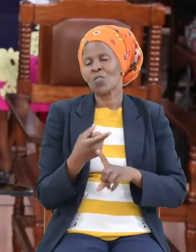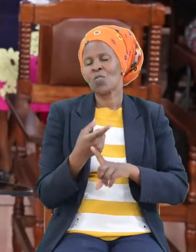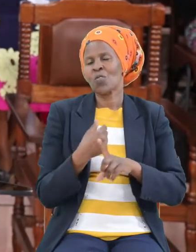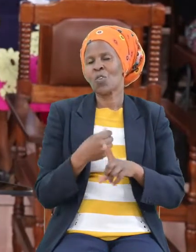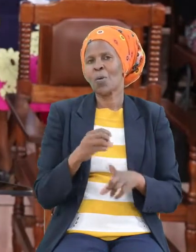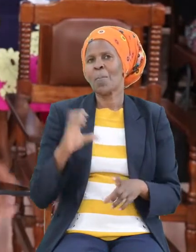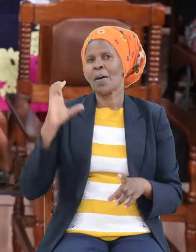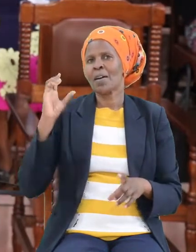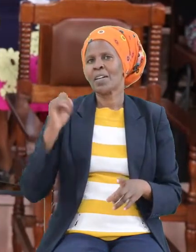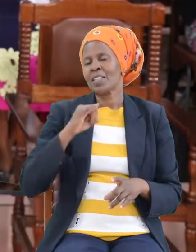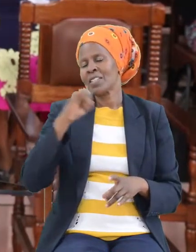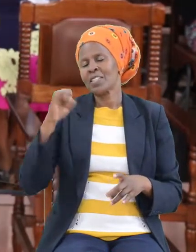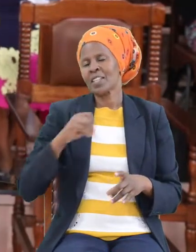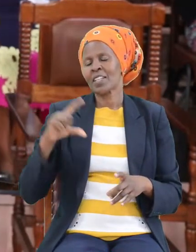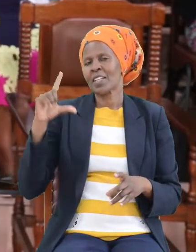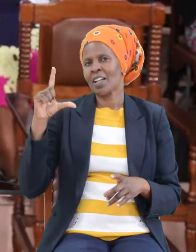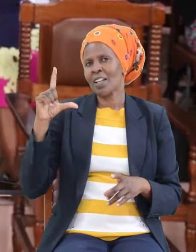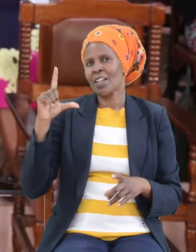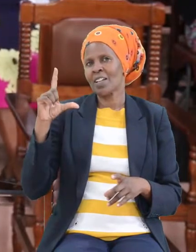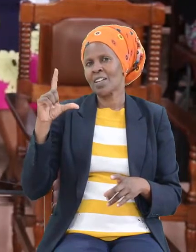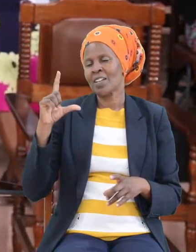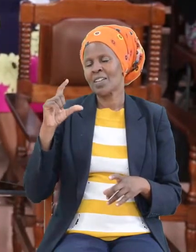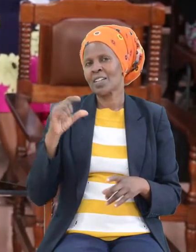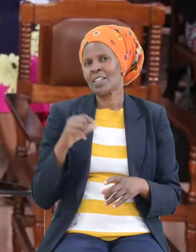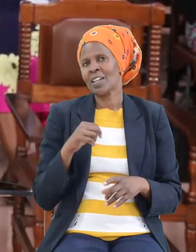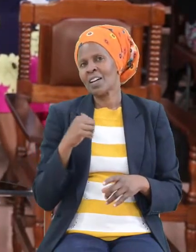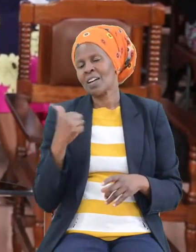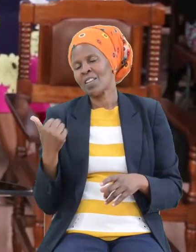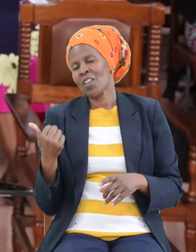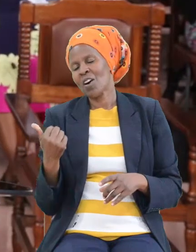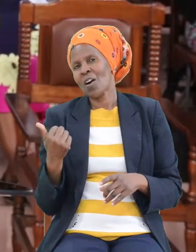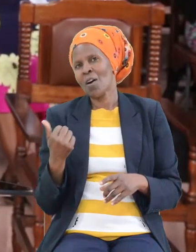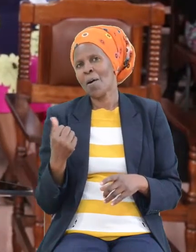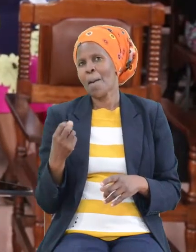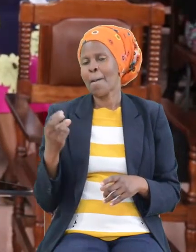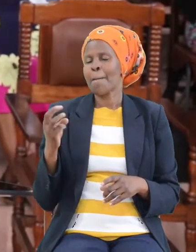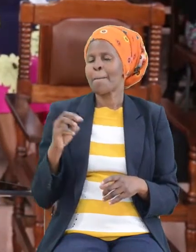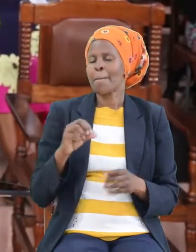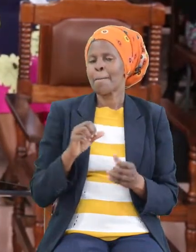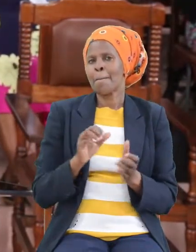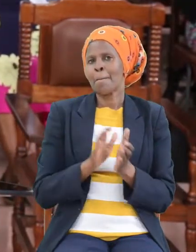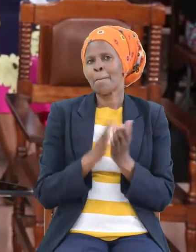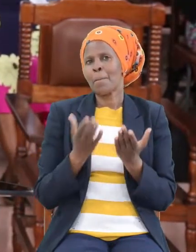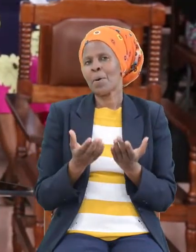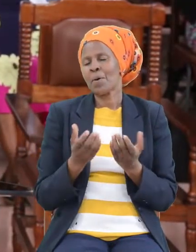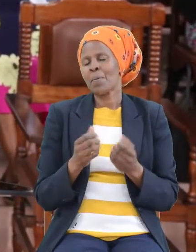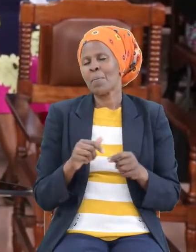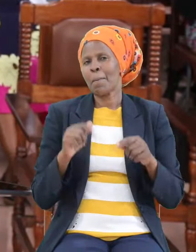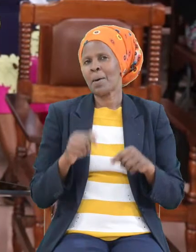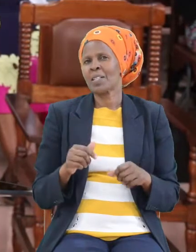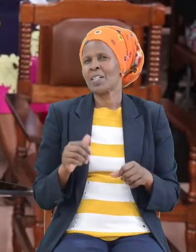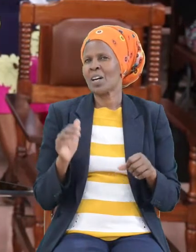cha Ezekieli. Pia kuna tumesoma somo kutoka kitabu ya cha Marko, lakini nataka